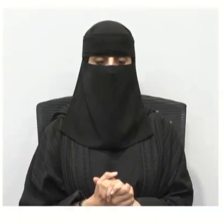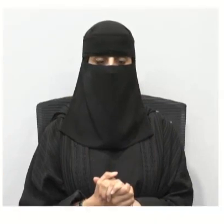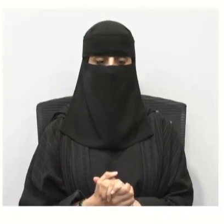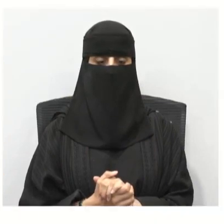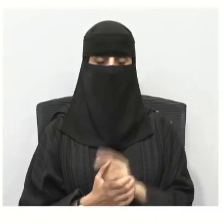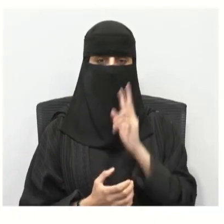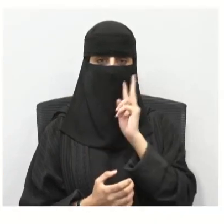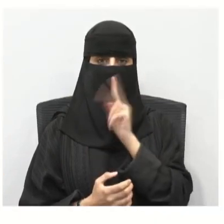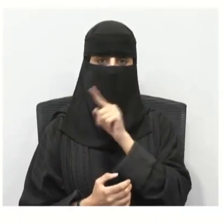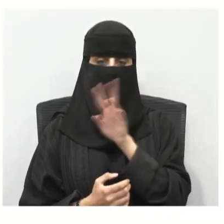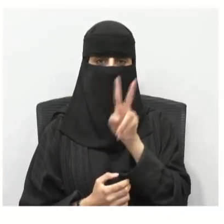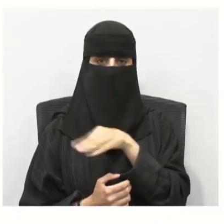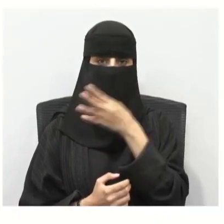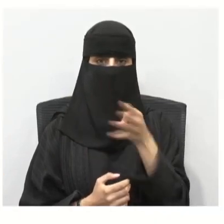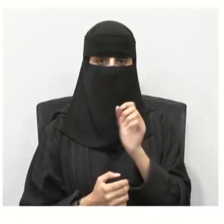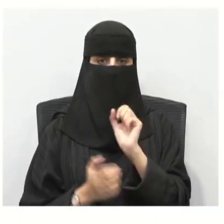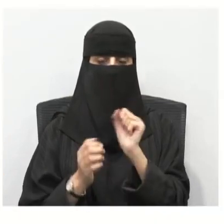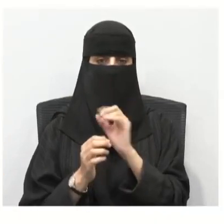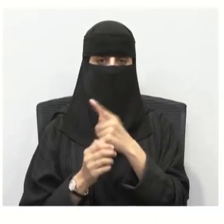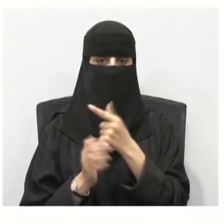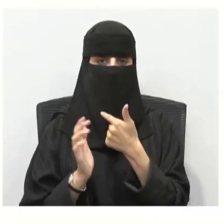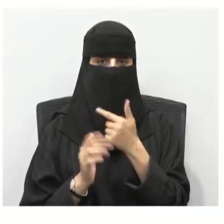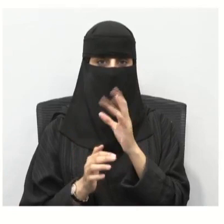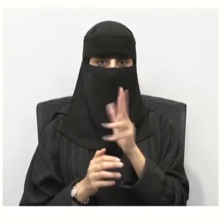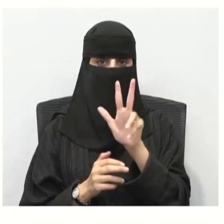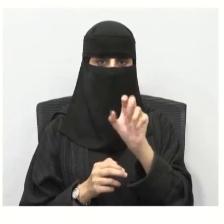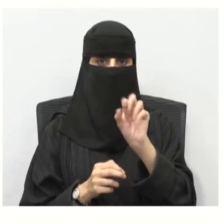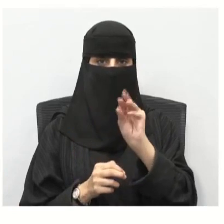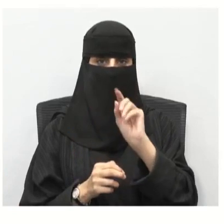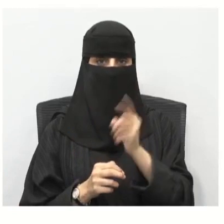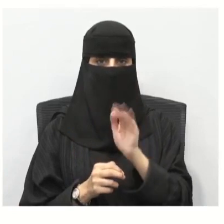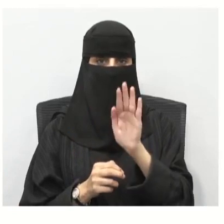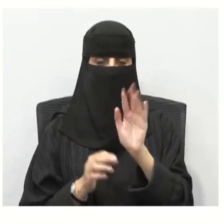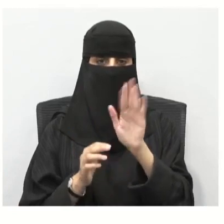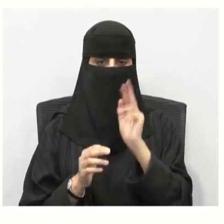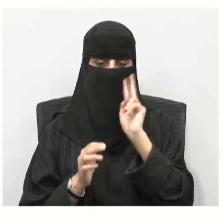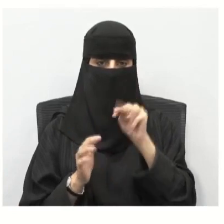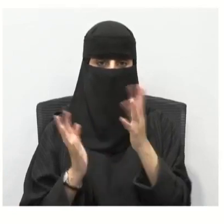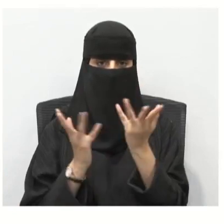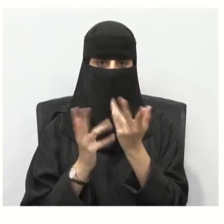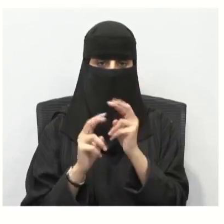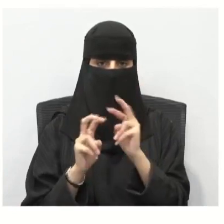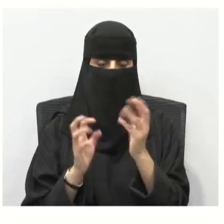اقرا سنجد الملحق في الصفحات التي تبدا من الصفحه رقم 151